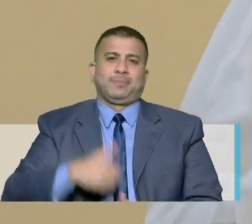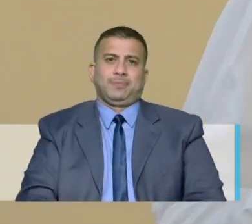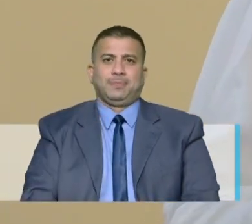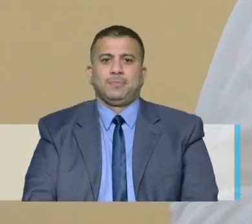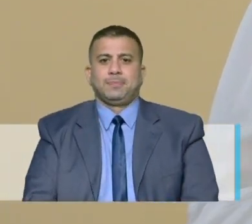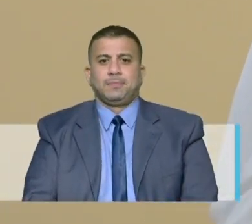ممكنه